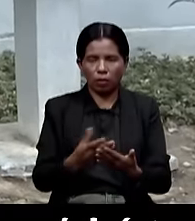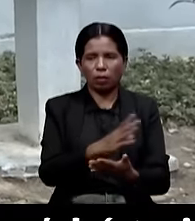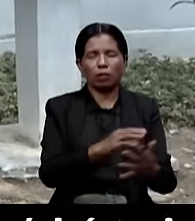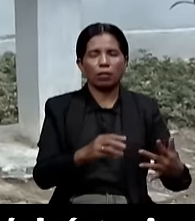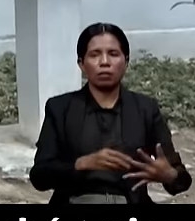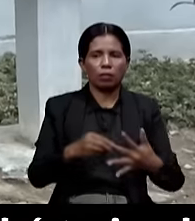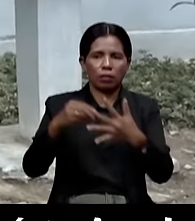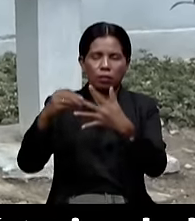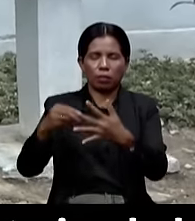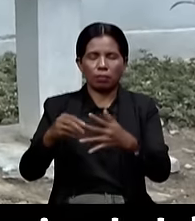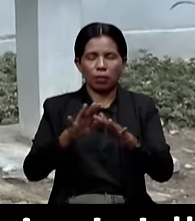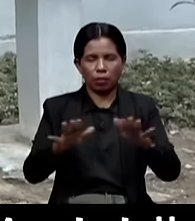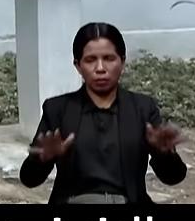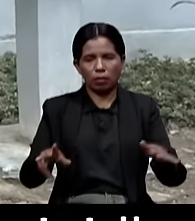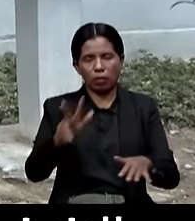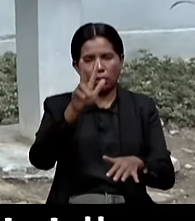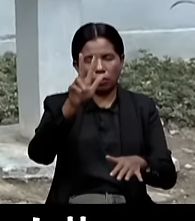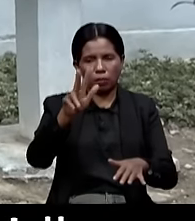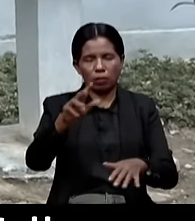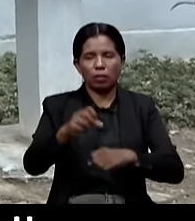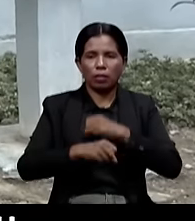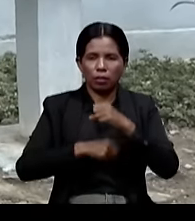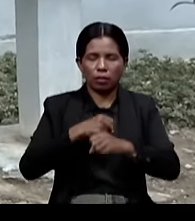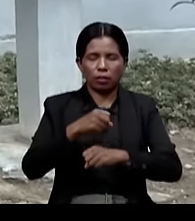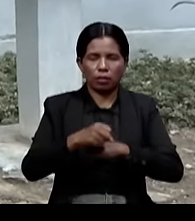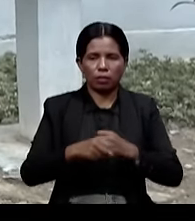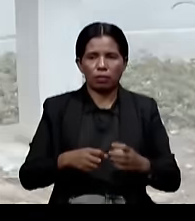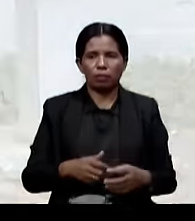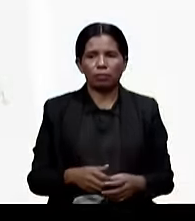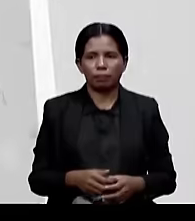esensialmente ba aling nentolo Sirania halerik.